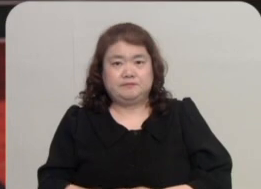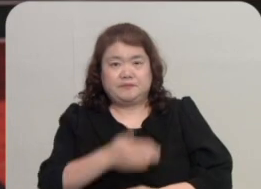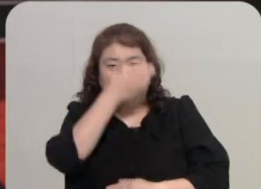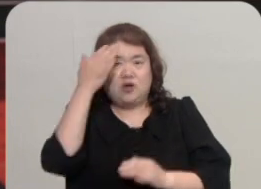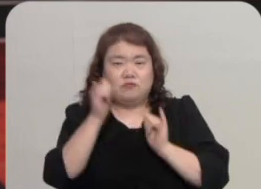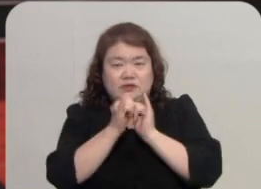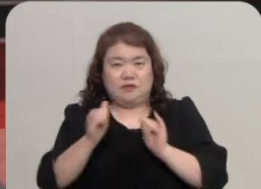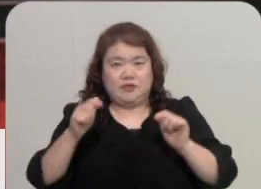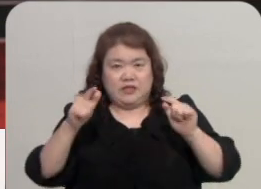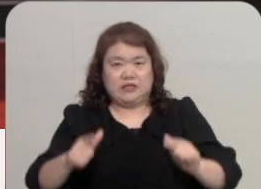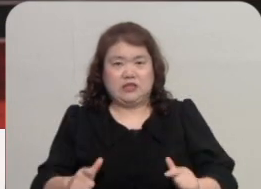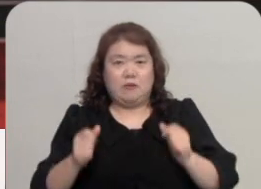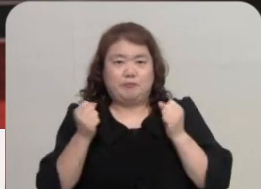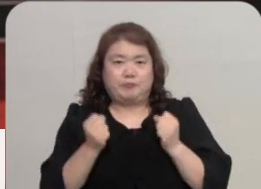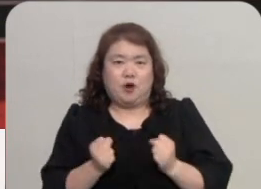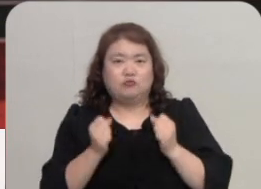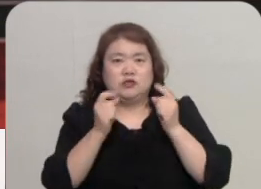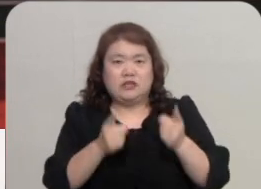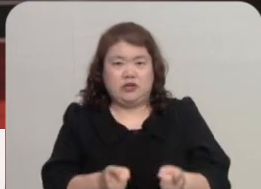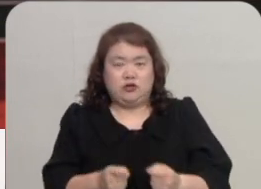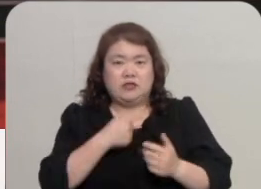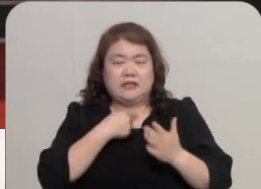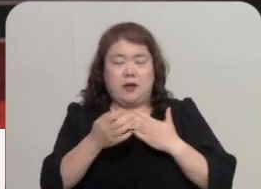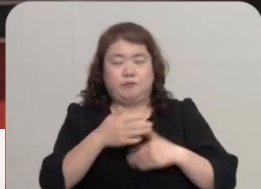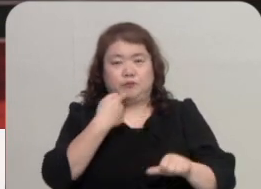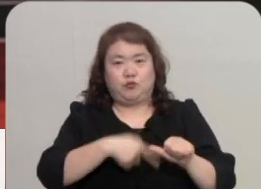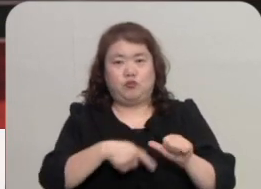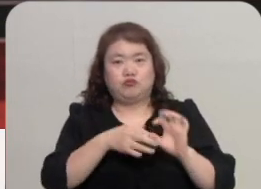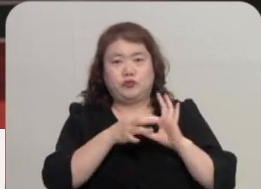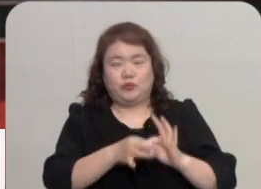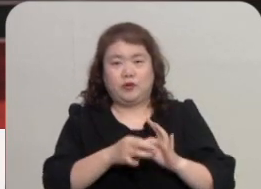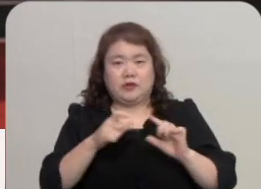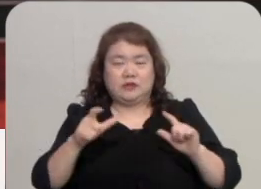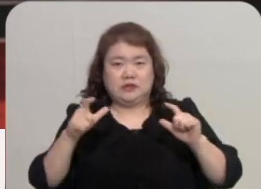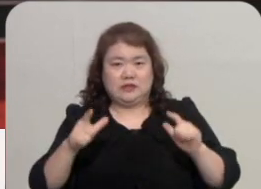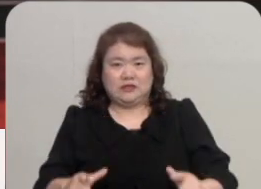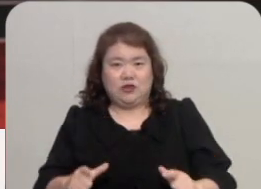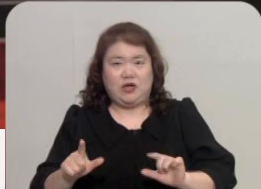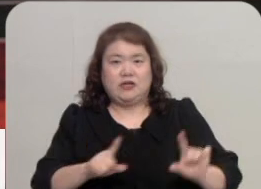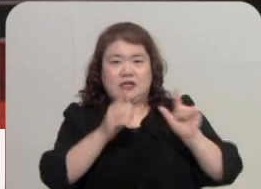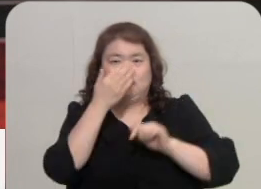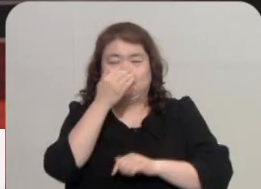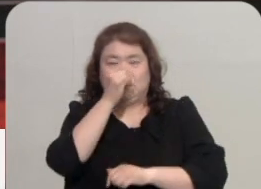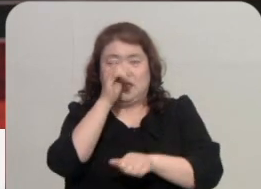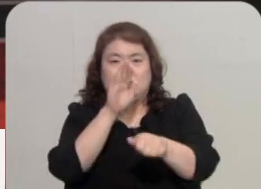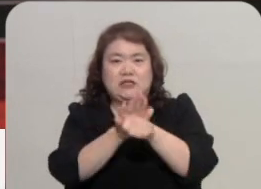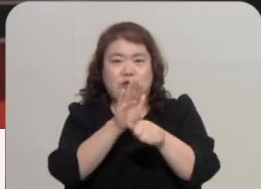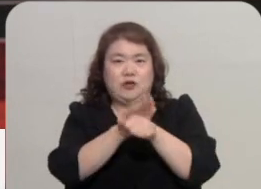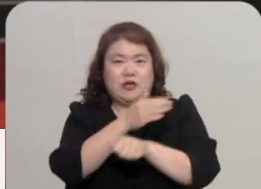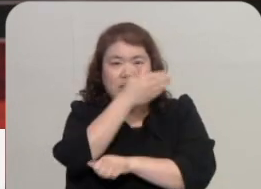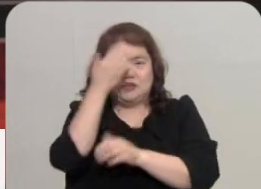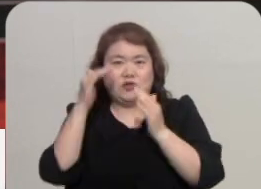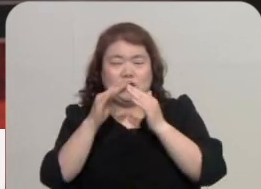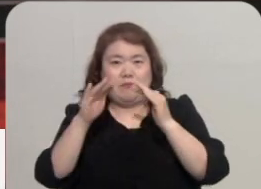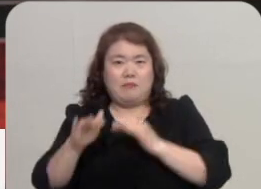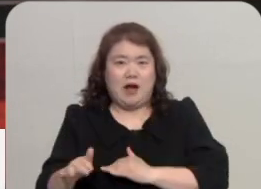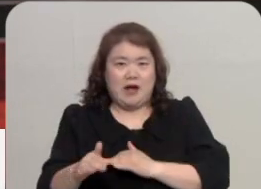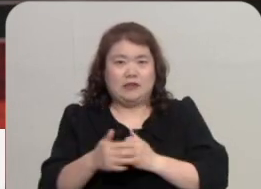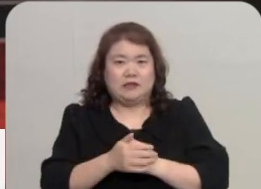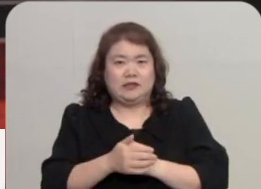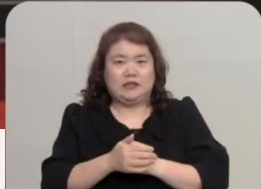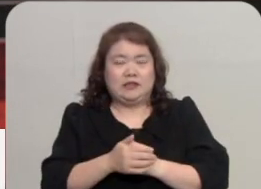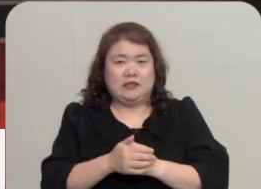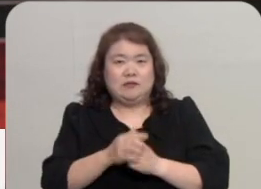청년들이 지역에 머물 기회를 주고 체험과 교육 등을 통해 그 지역에 뿌리내릴 수 있게 지원하는 청년마을을 살펴보는